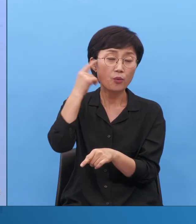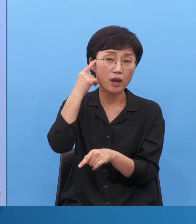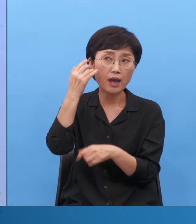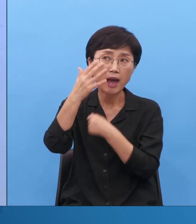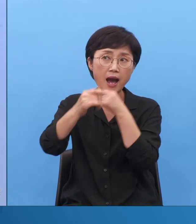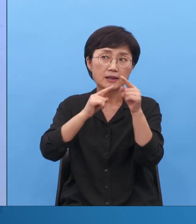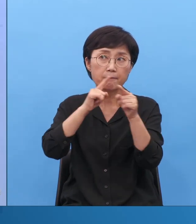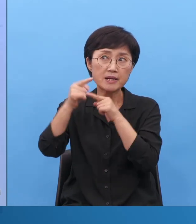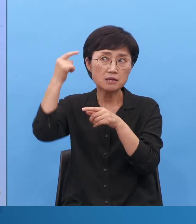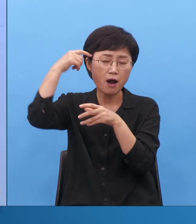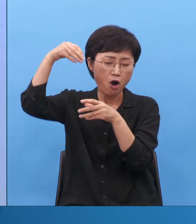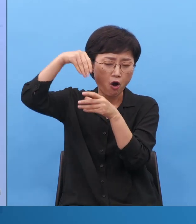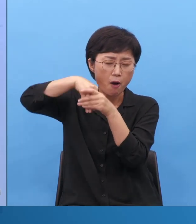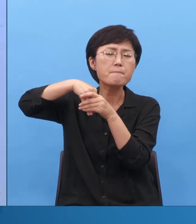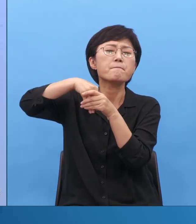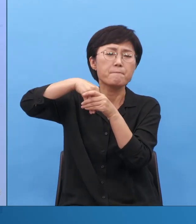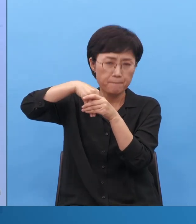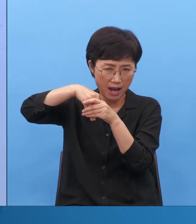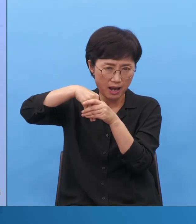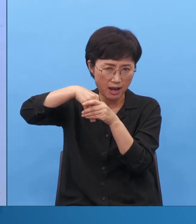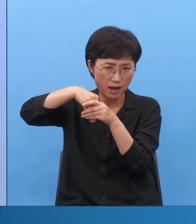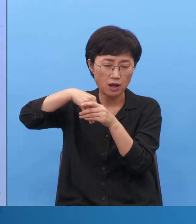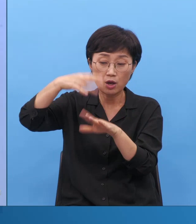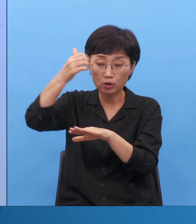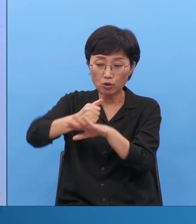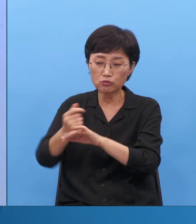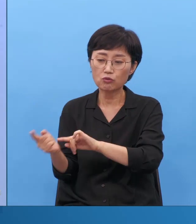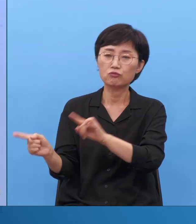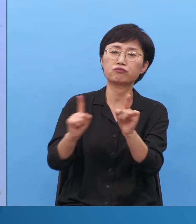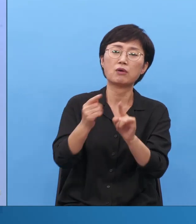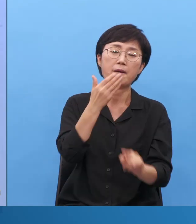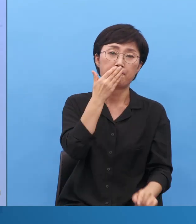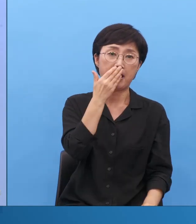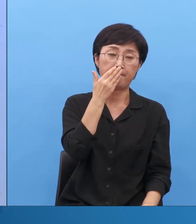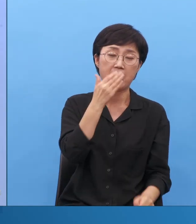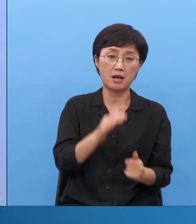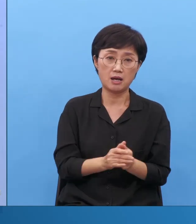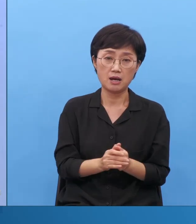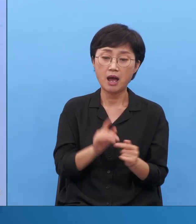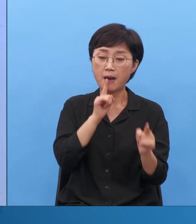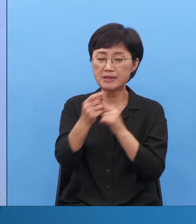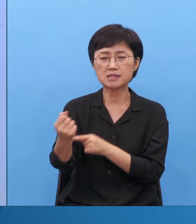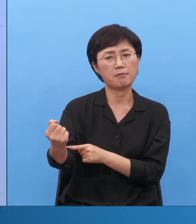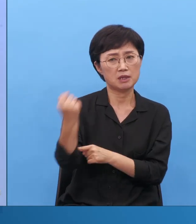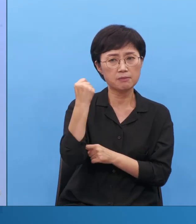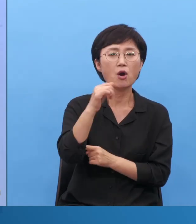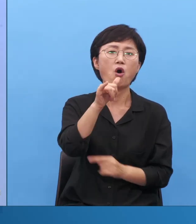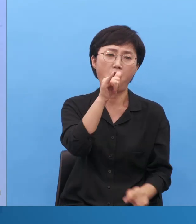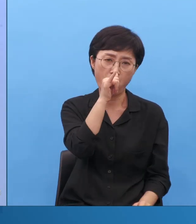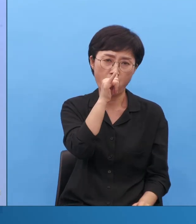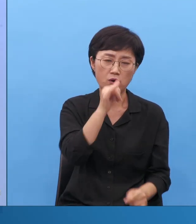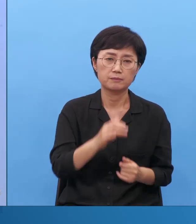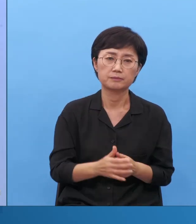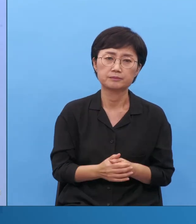잡고 있는 아이들은 많아요. Adults are always falling into 정말 trials and 놀라운 temptations, 일입니까? but 깜짝 놀랄 일이에요. these remnants are holding firm to God's